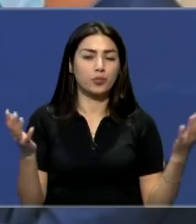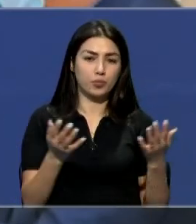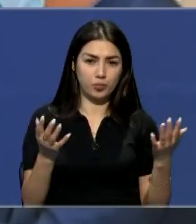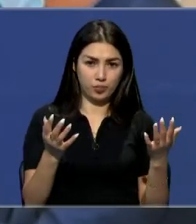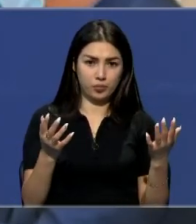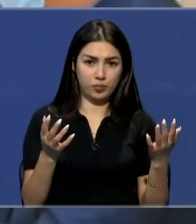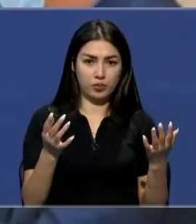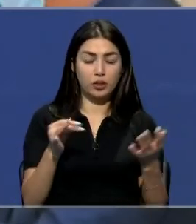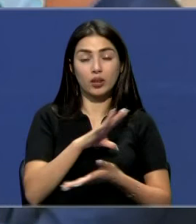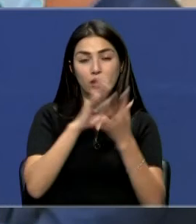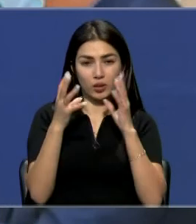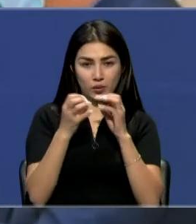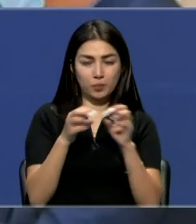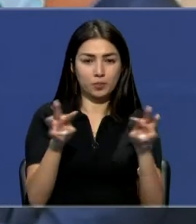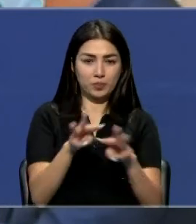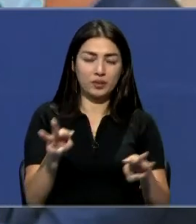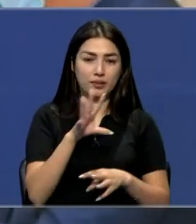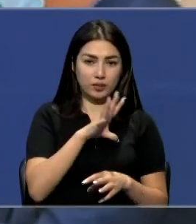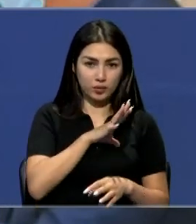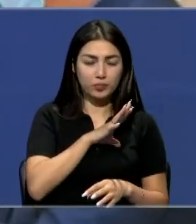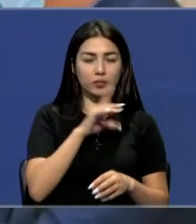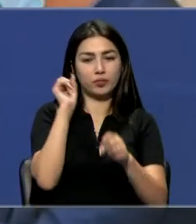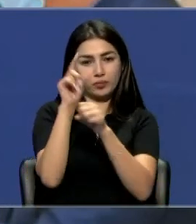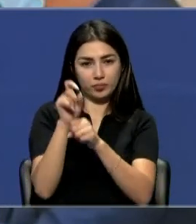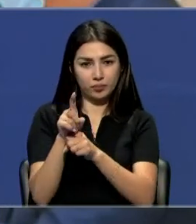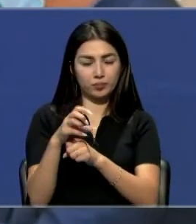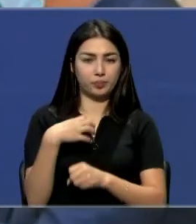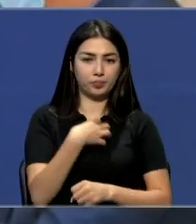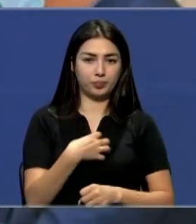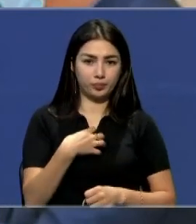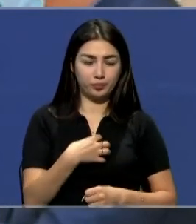по итогам встречи президент дал марат ахмеджанов и ряд конкретных поручений